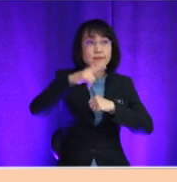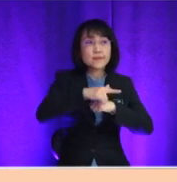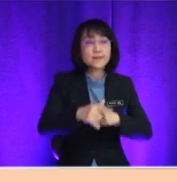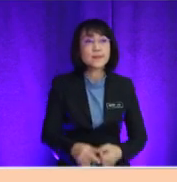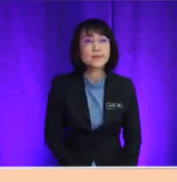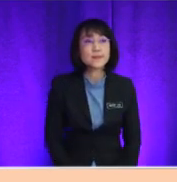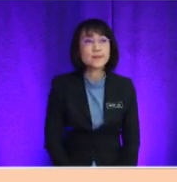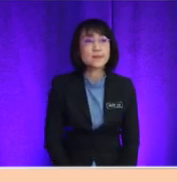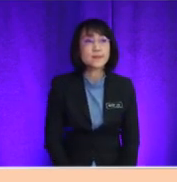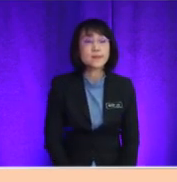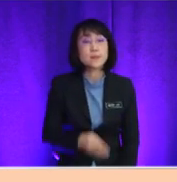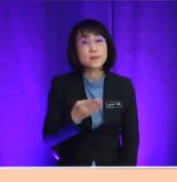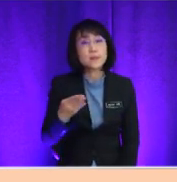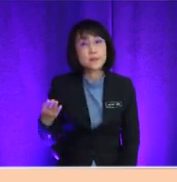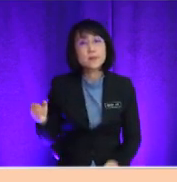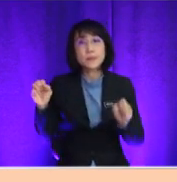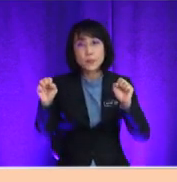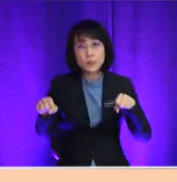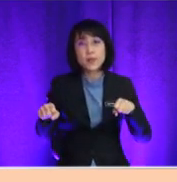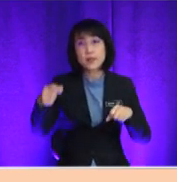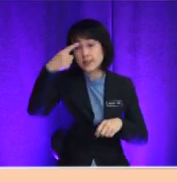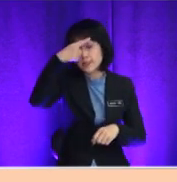juga boleh menyebabkan pencemaran